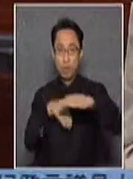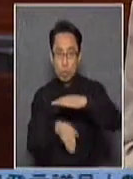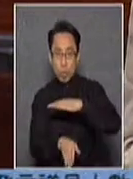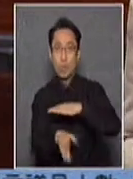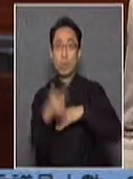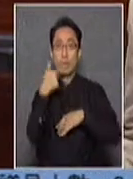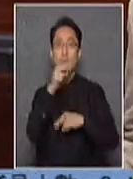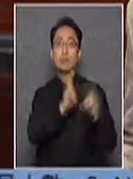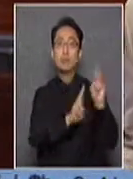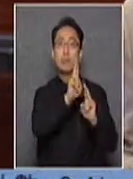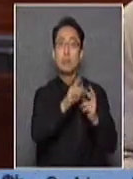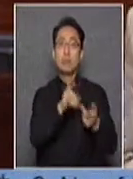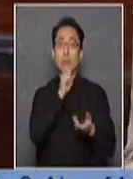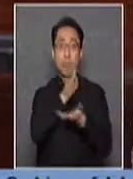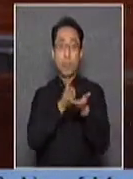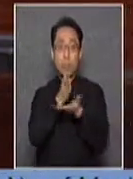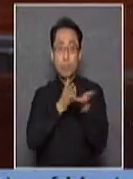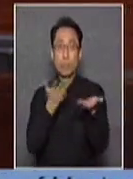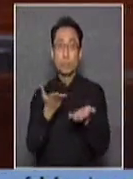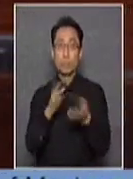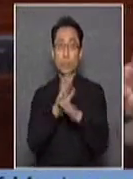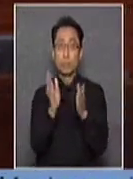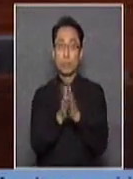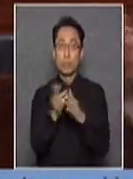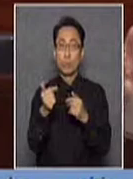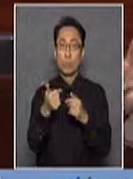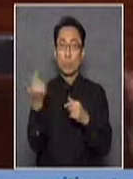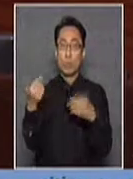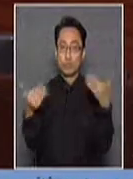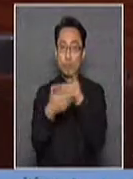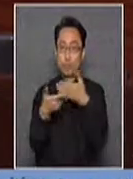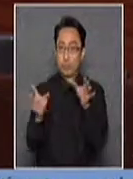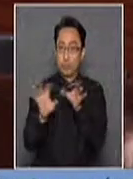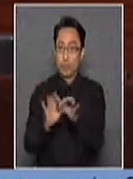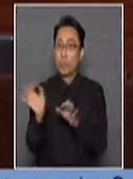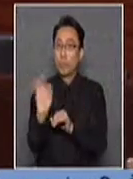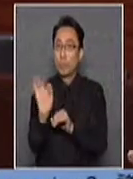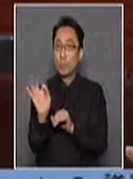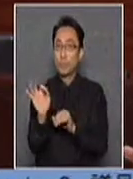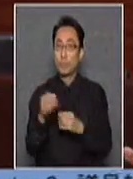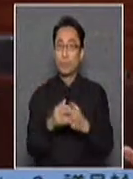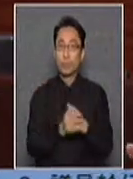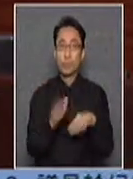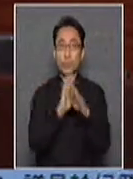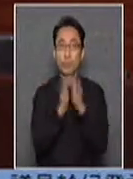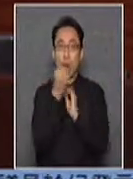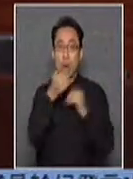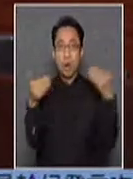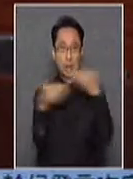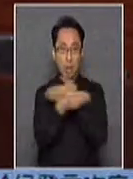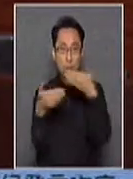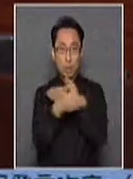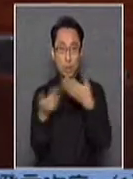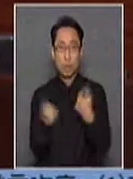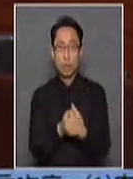出去。咁有啲地區咧，完全冇呢個接駁。所以你睇到成個即係成個香港嘅交通咧，可以話係一塌